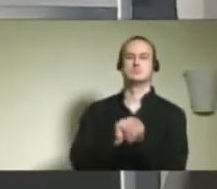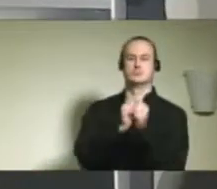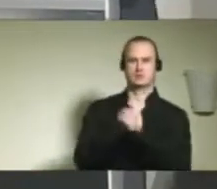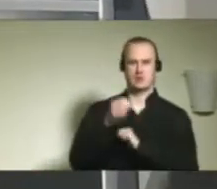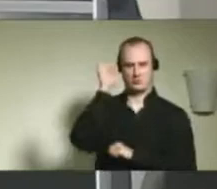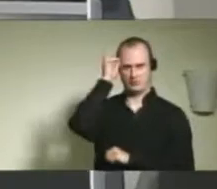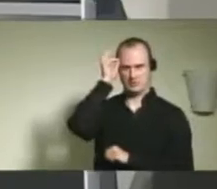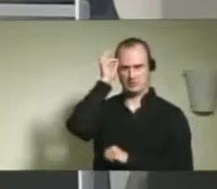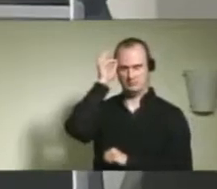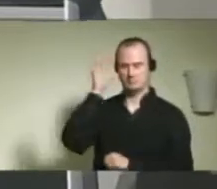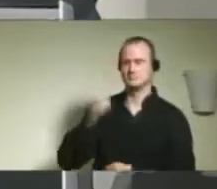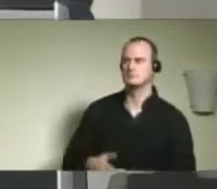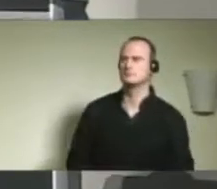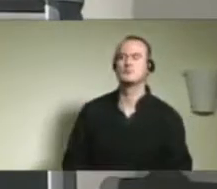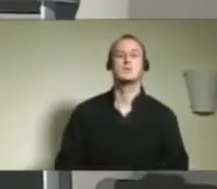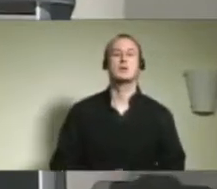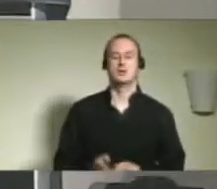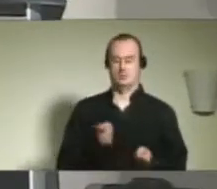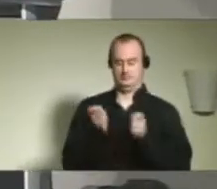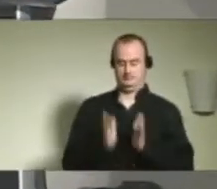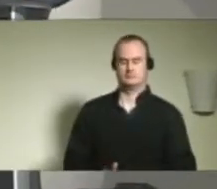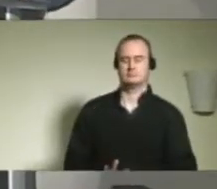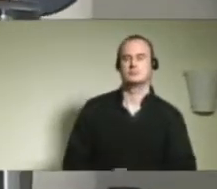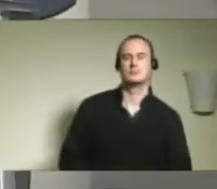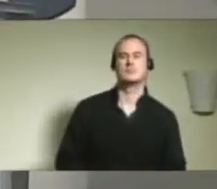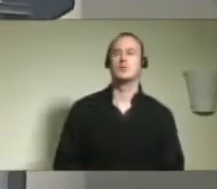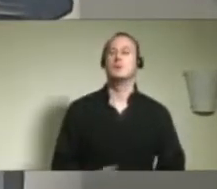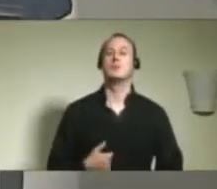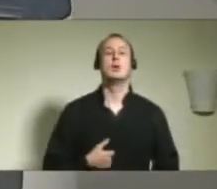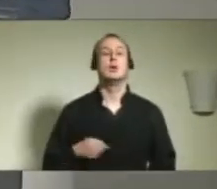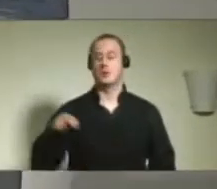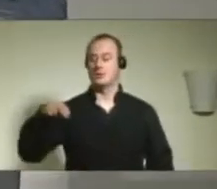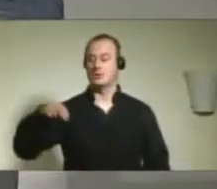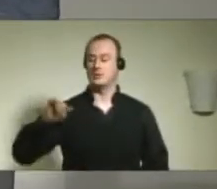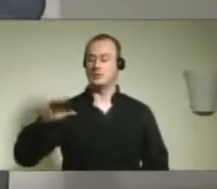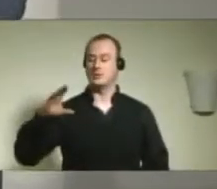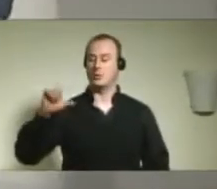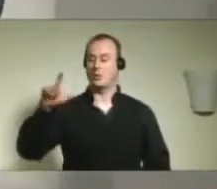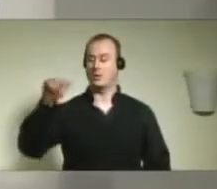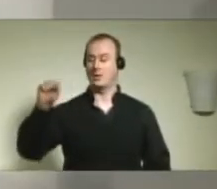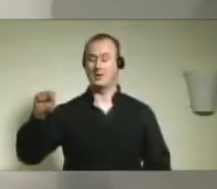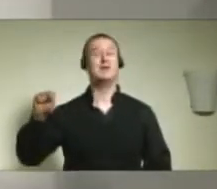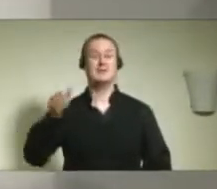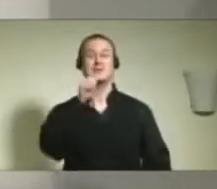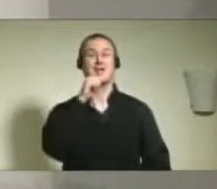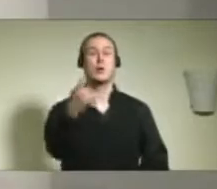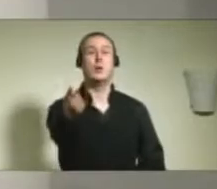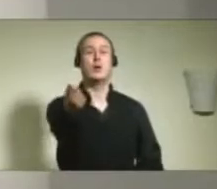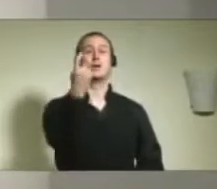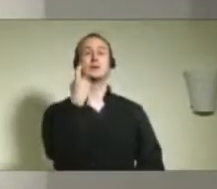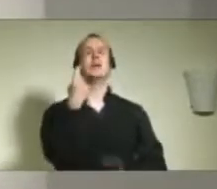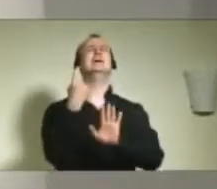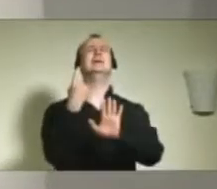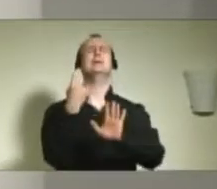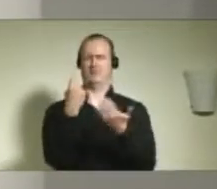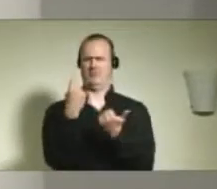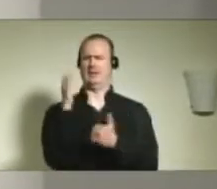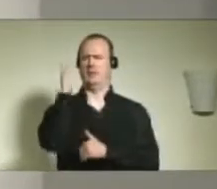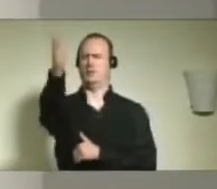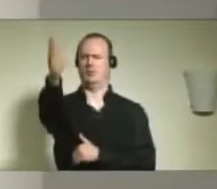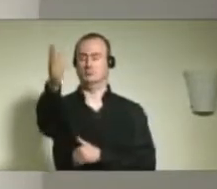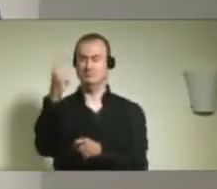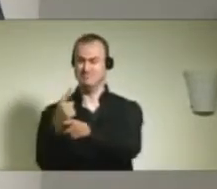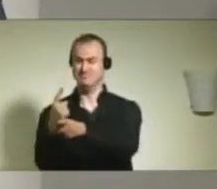Pour adresser, entre autres, la question de Nicolas. Donc, je pense que c'est une question intéressante. C'est la question